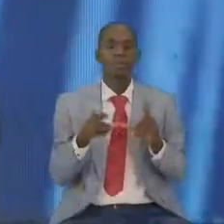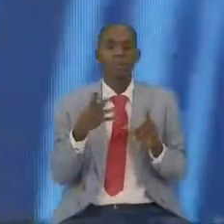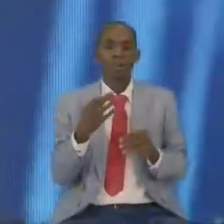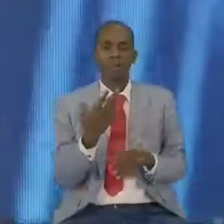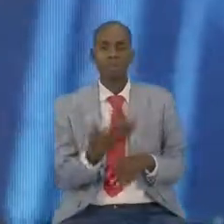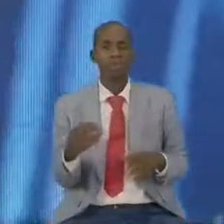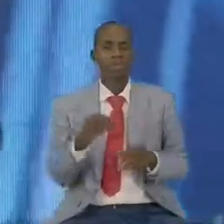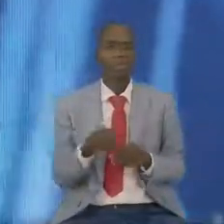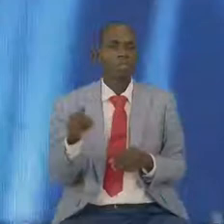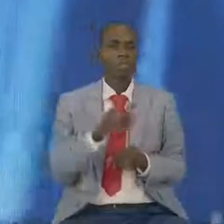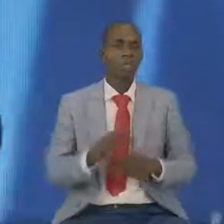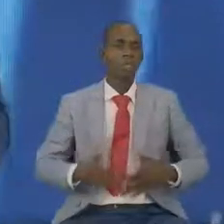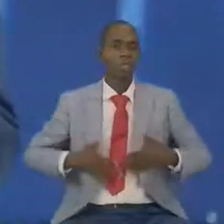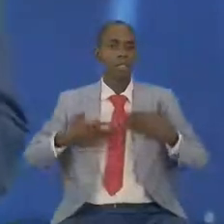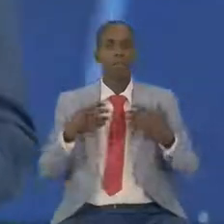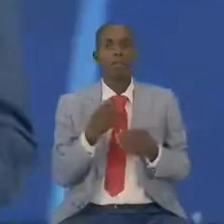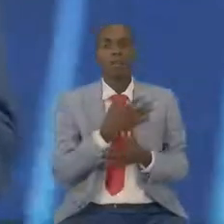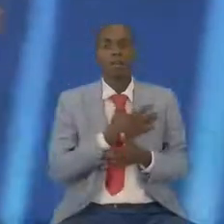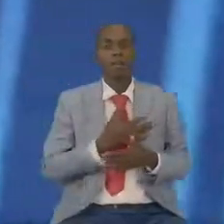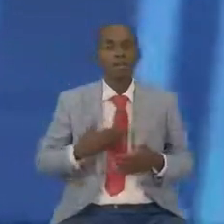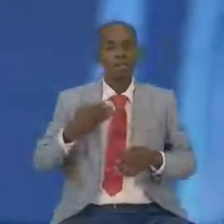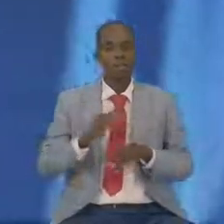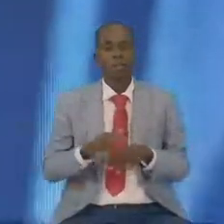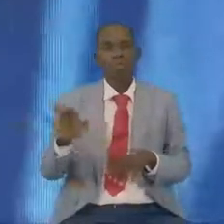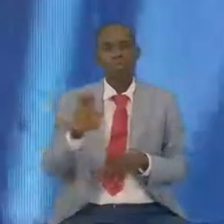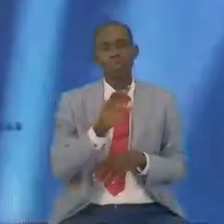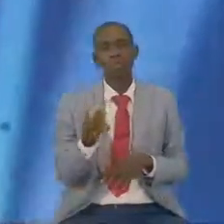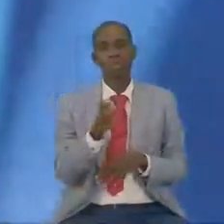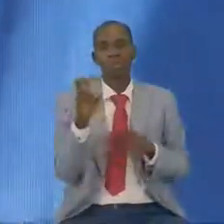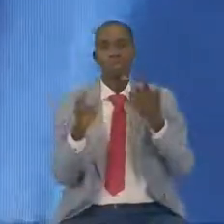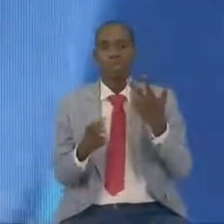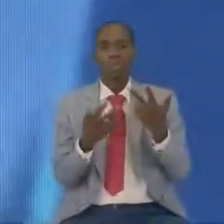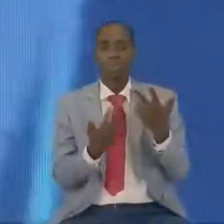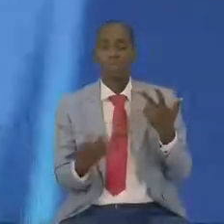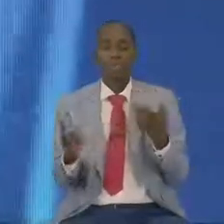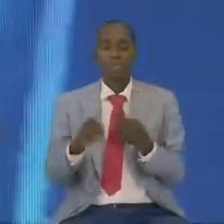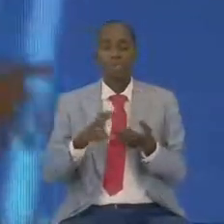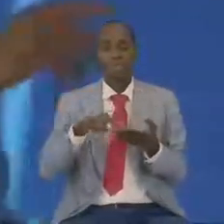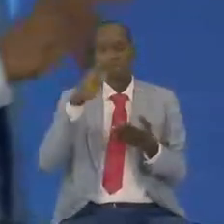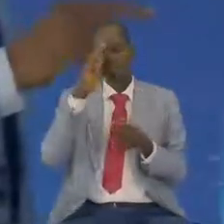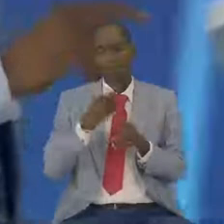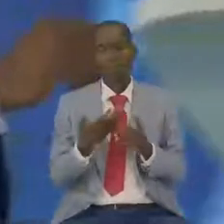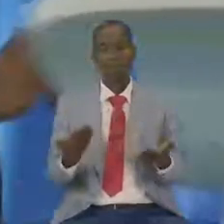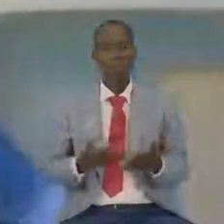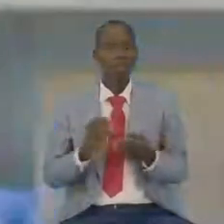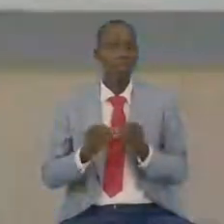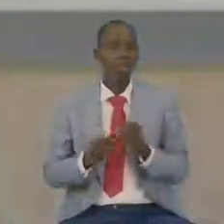choses dans leur vie et dans leur voyage. Il y a trois éléments à considérer.